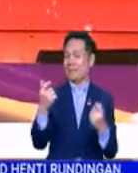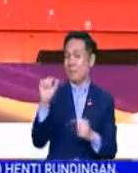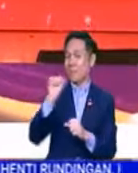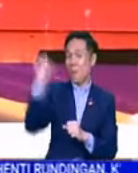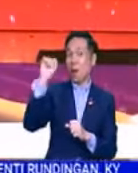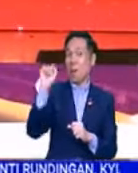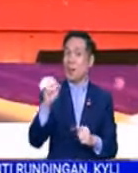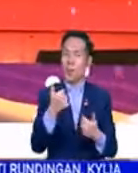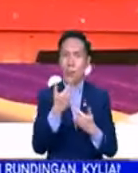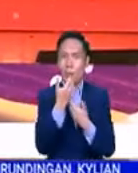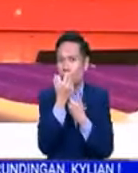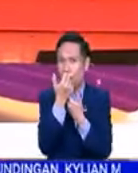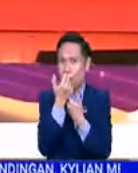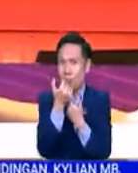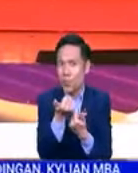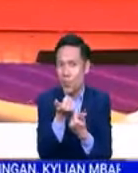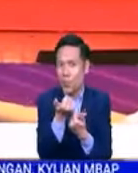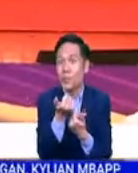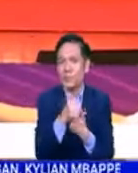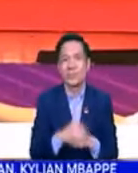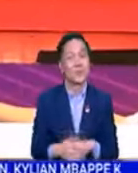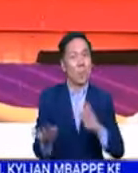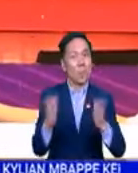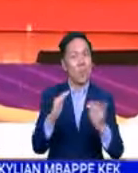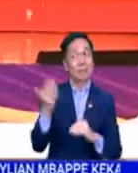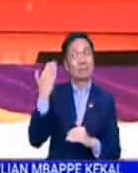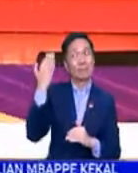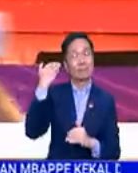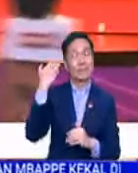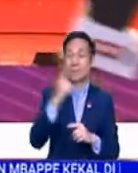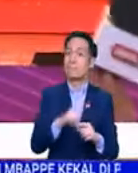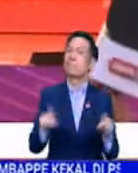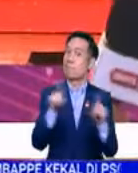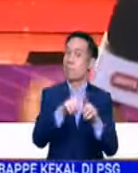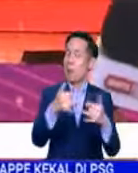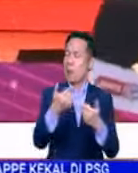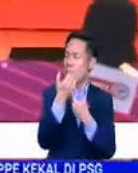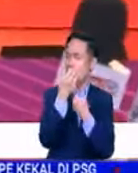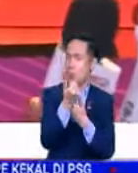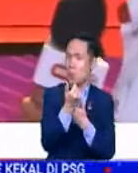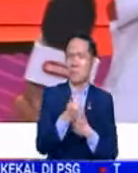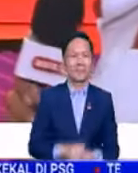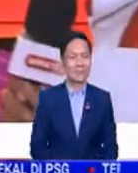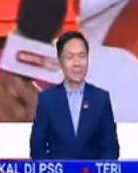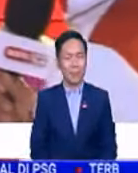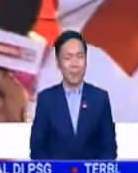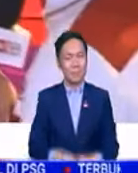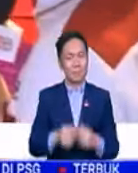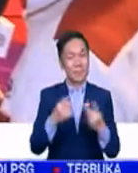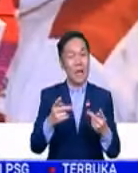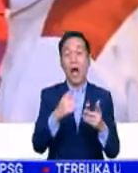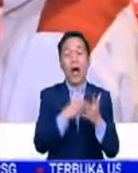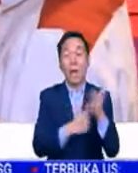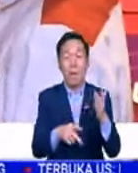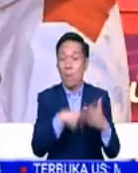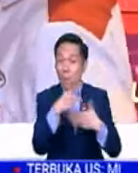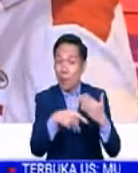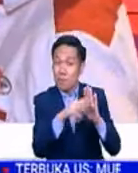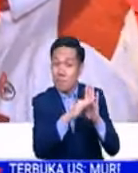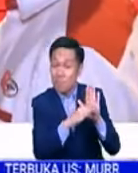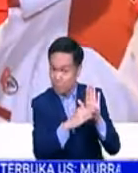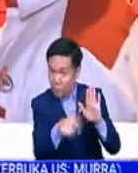menariknya berbanding dengan acara-acara kita pada tahun yang lepas. Ya. Mungkin boleh kongsi sedikit pengisian menarik akan ada kepada malam ini.